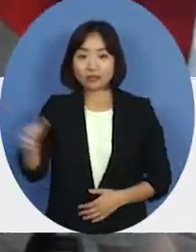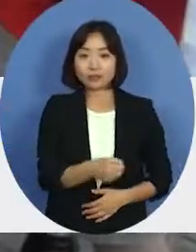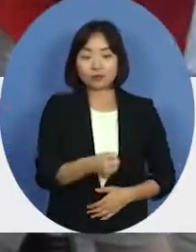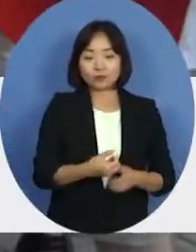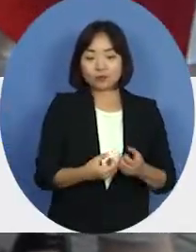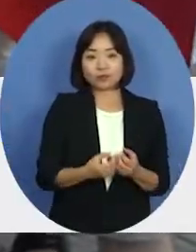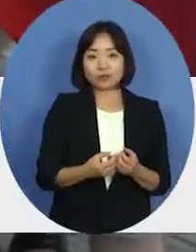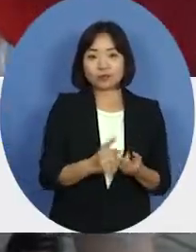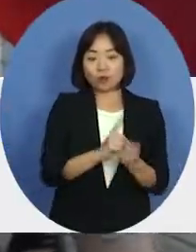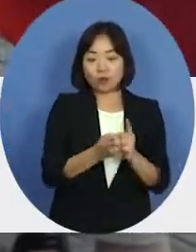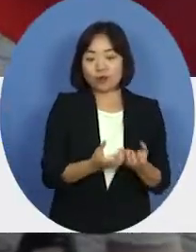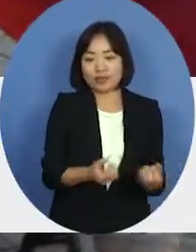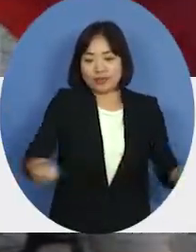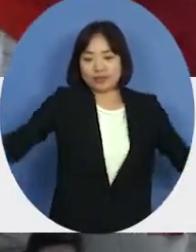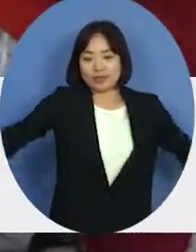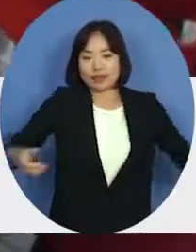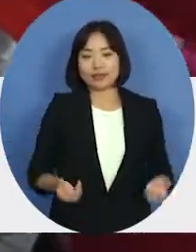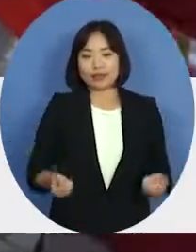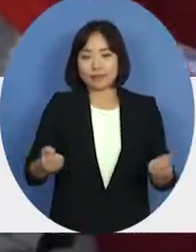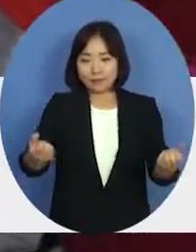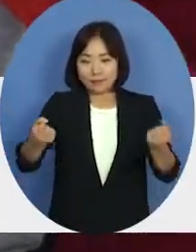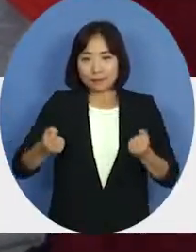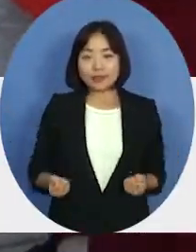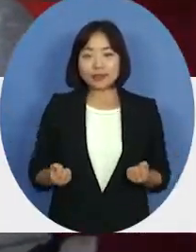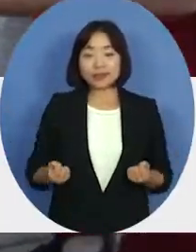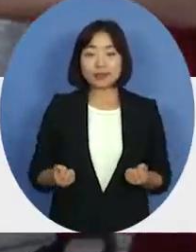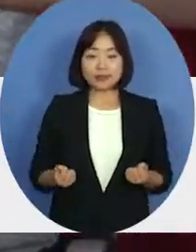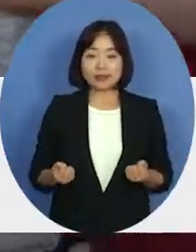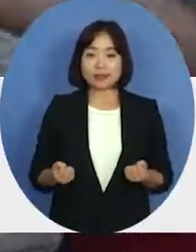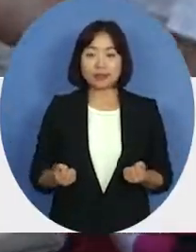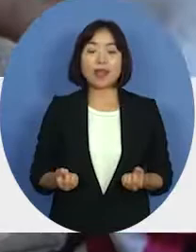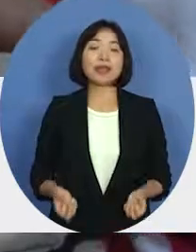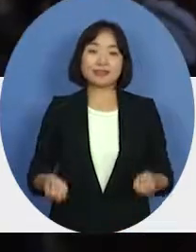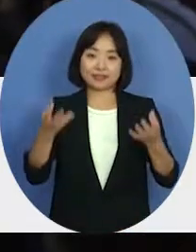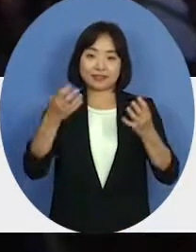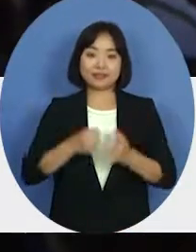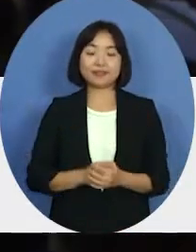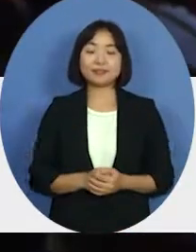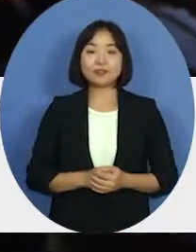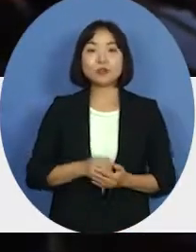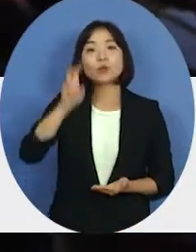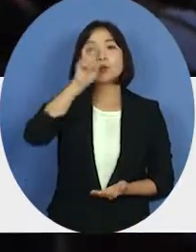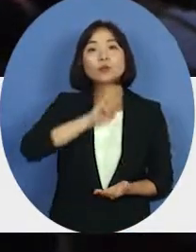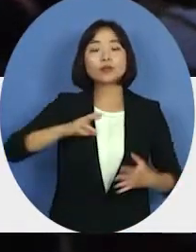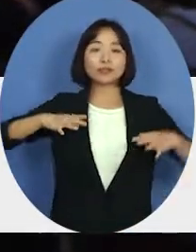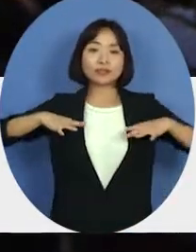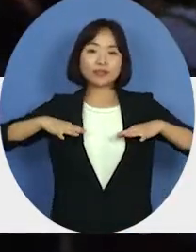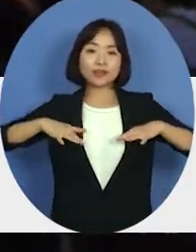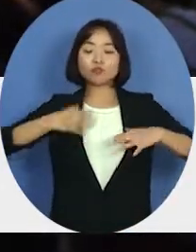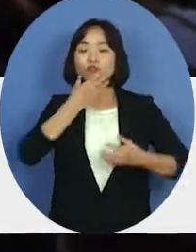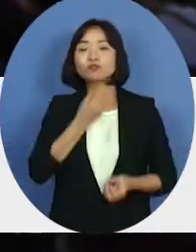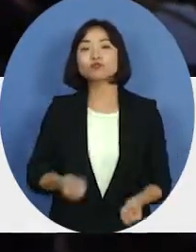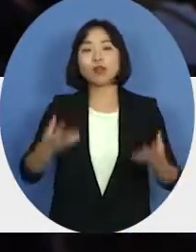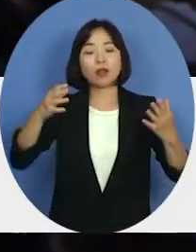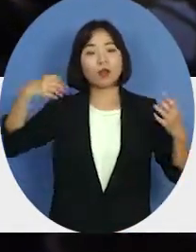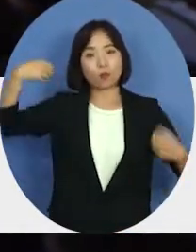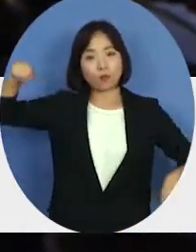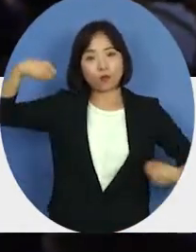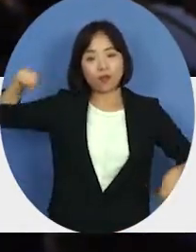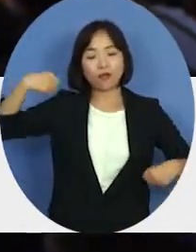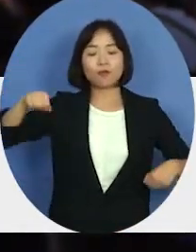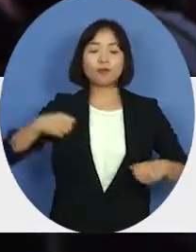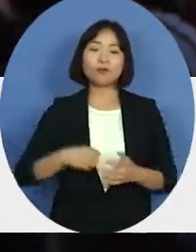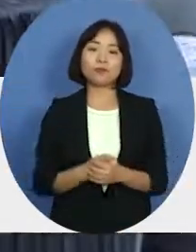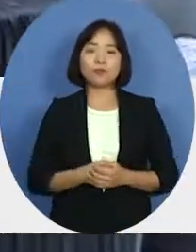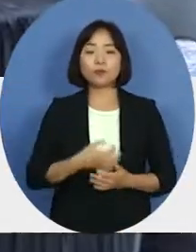상인이 함께 이어받는 퍼포먼스, 가래떡 나눔 행사를 시작으로 공주시민 노래자랑, 축하 공연 및 시민과